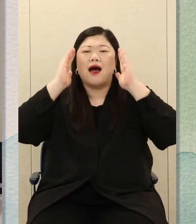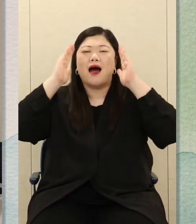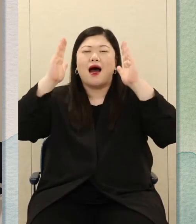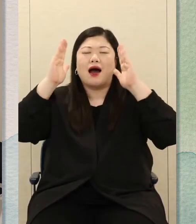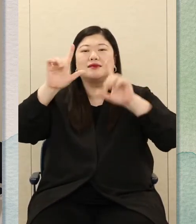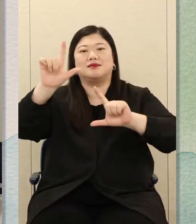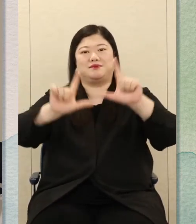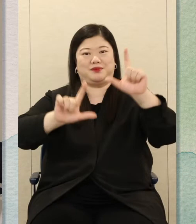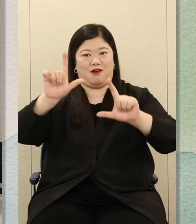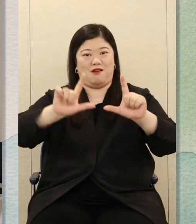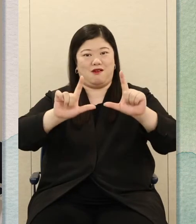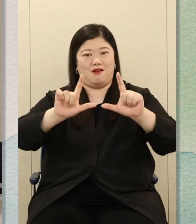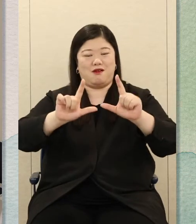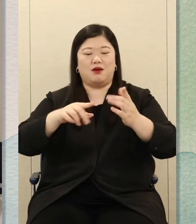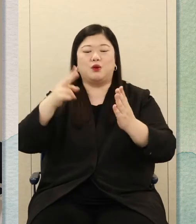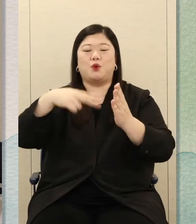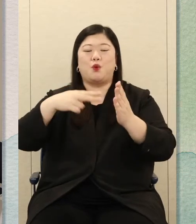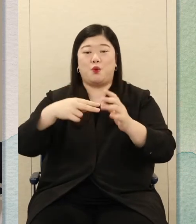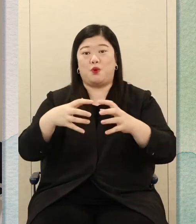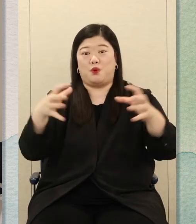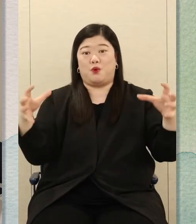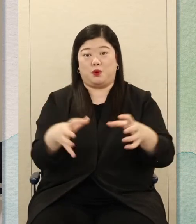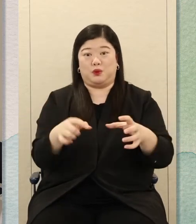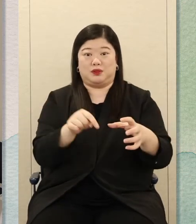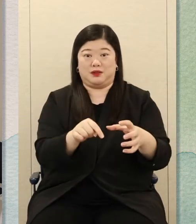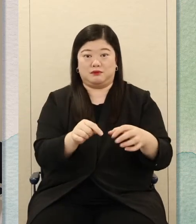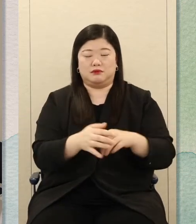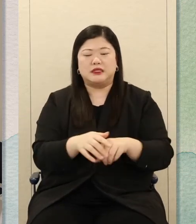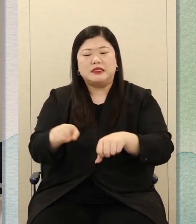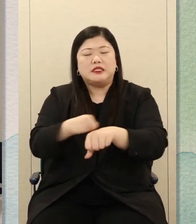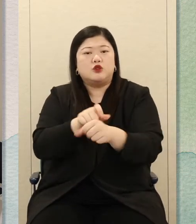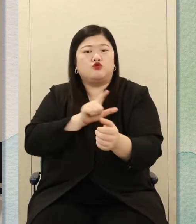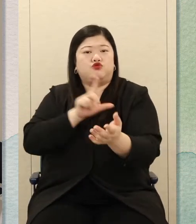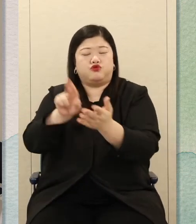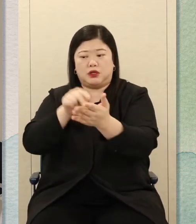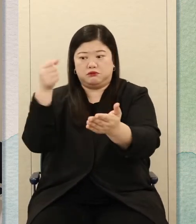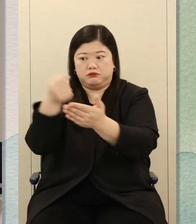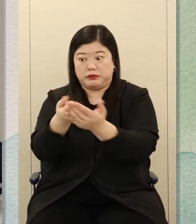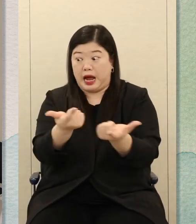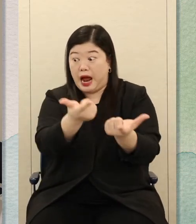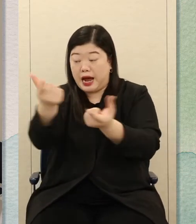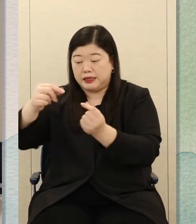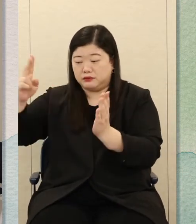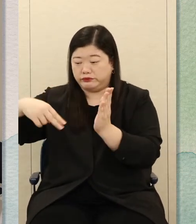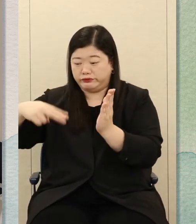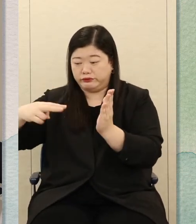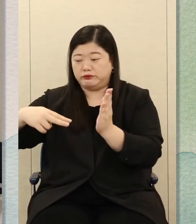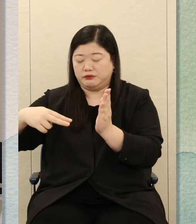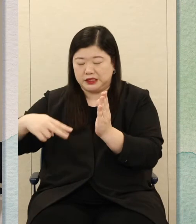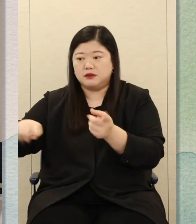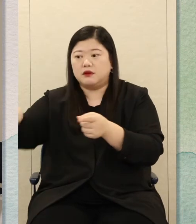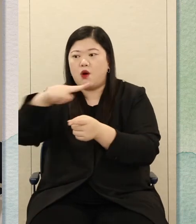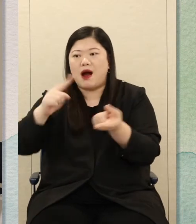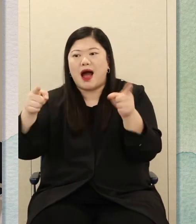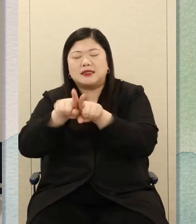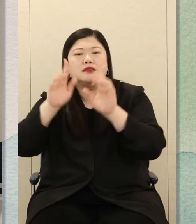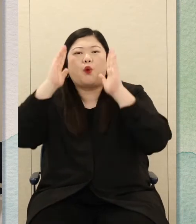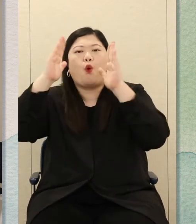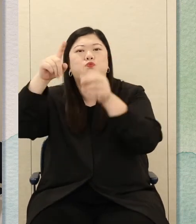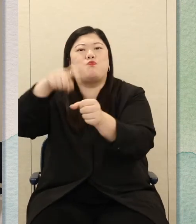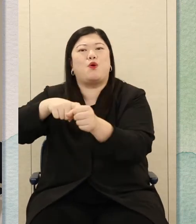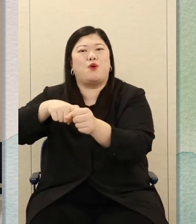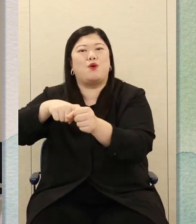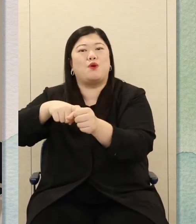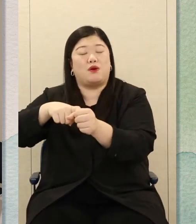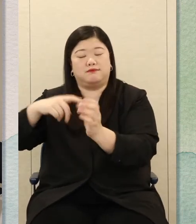공동체, 이거는 이제 특정한 책이나 특정한 주제를 같이 학습하고 공부하기 위해서 독서 운동 하는 거예요. 아주 적어요. 저 3개